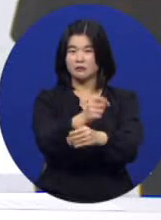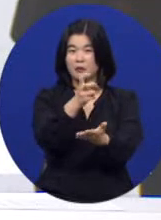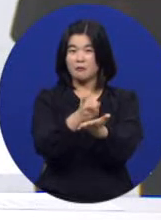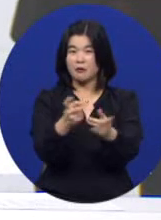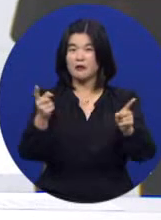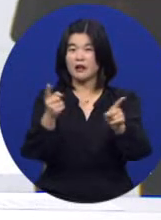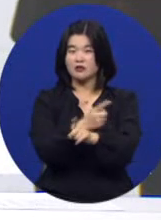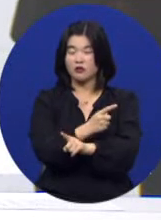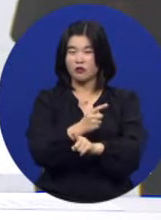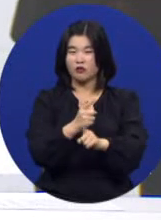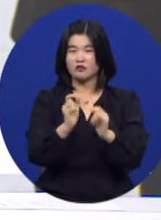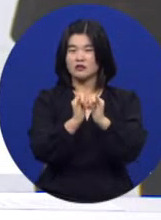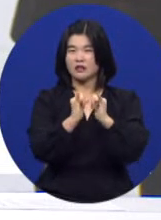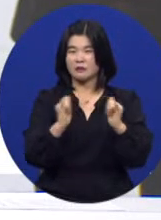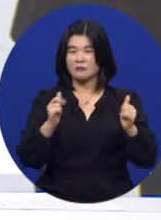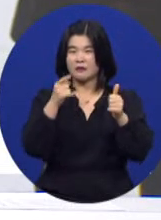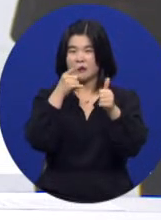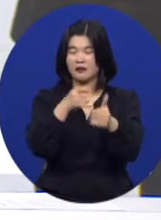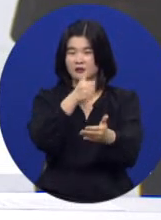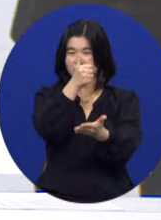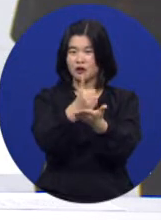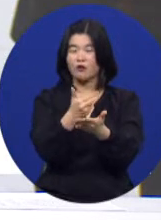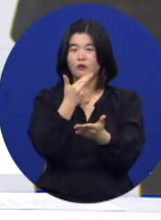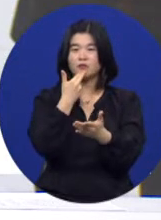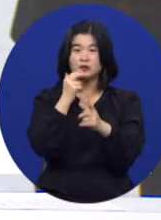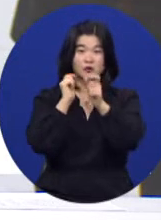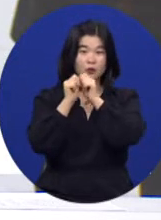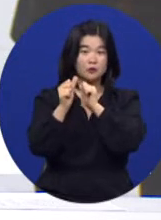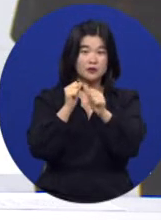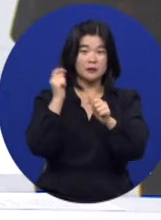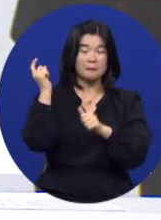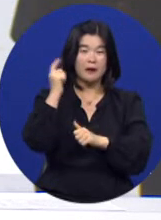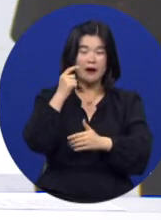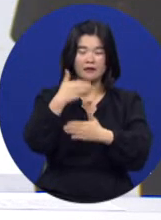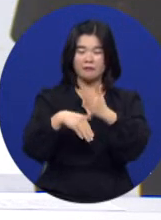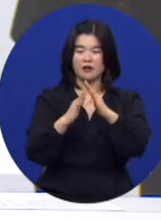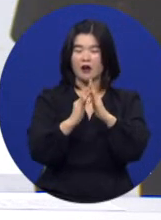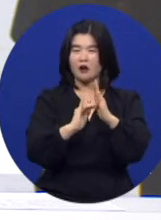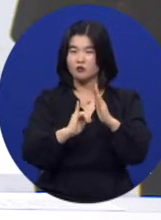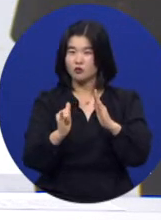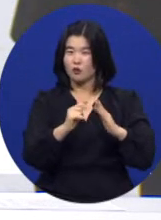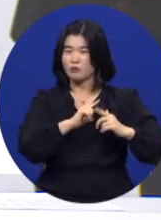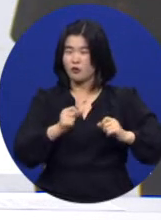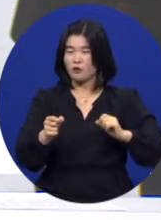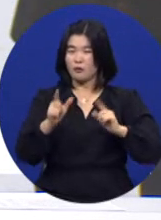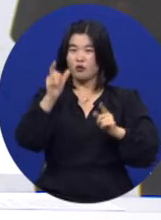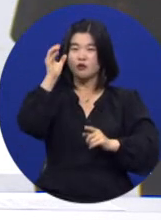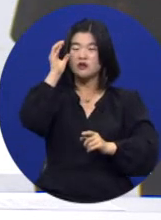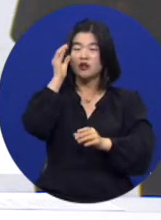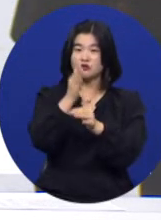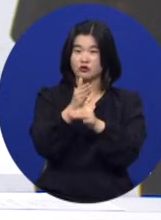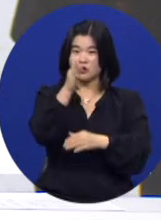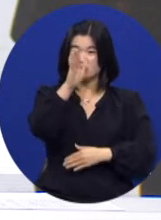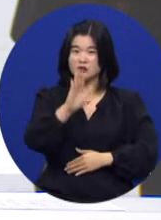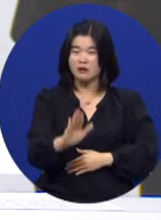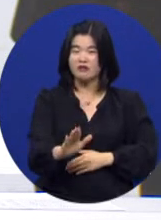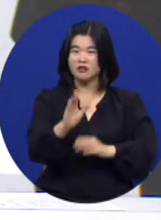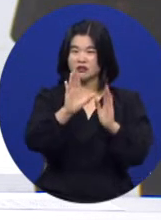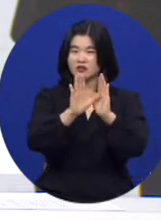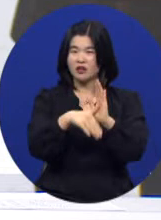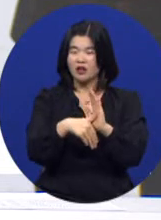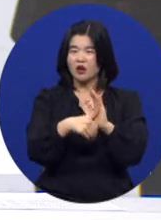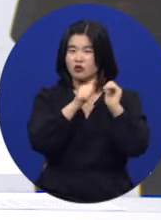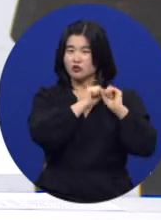4.3특별법 개정으로 수용인들의 무죄 판결 소식이 들리며 나머지 수용인들에 대한 명예회복도 기대되고 있는데요. 하지만